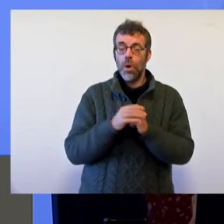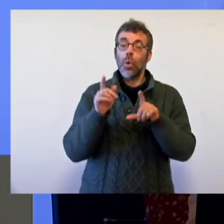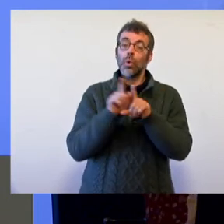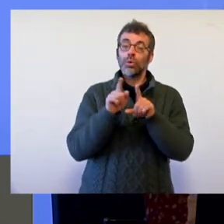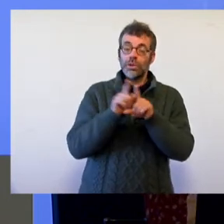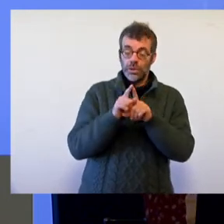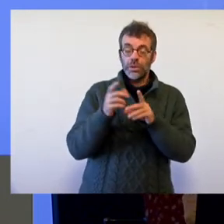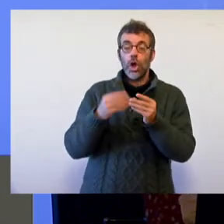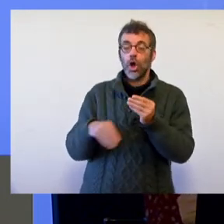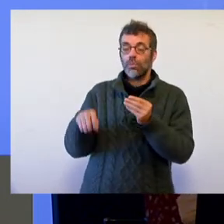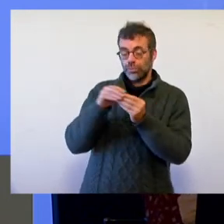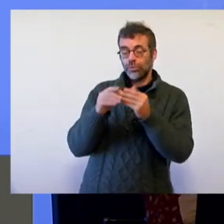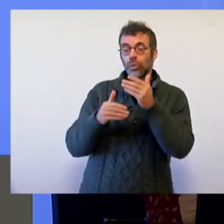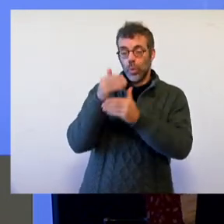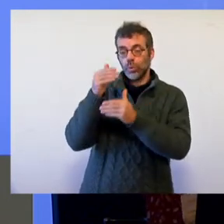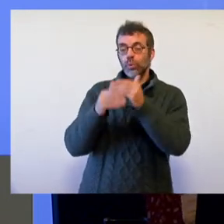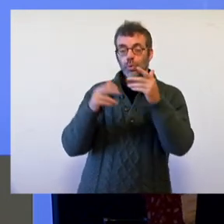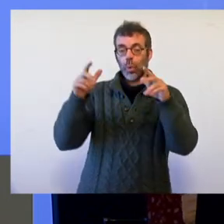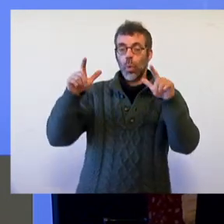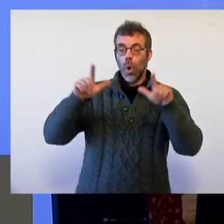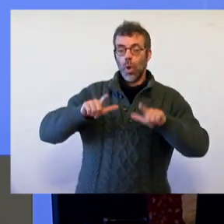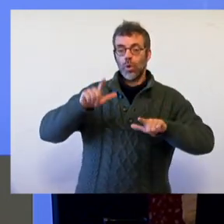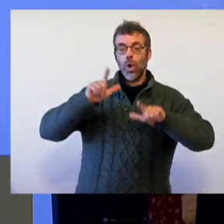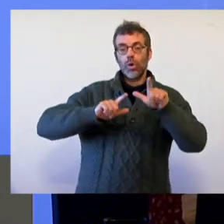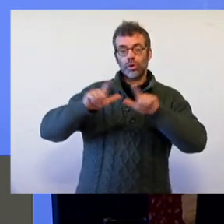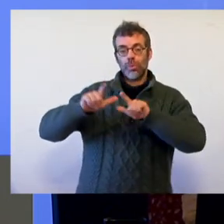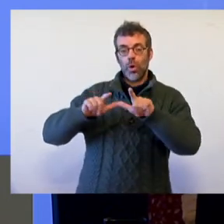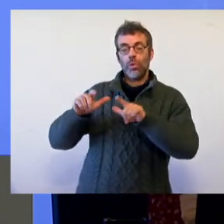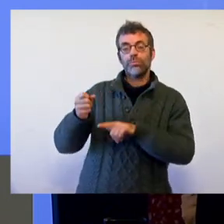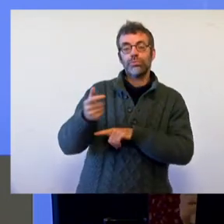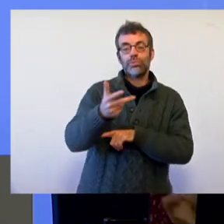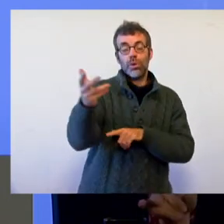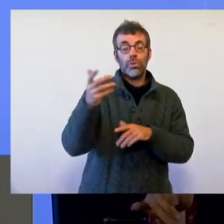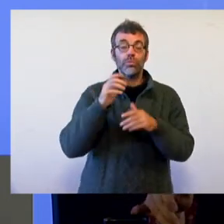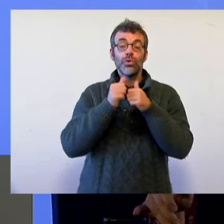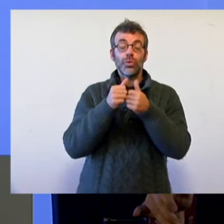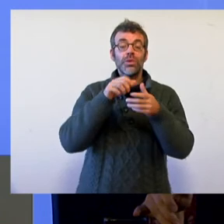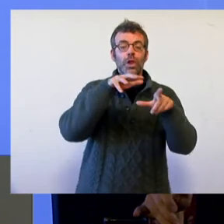besoin, dans des zones d'aménagement concertées, et c'est ça mon engagement,